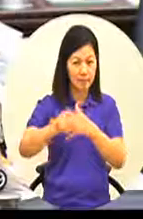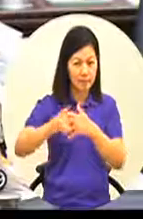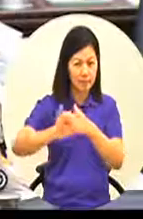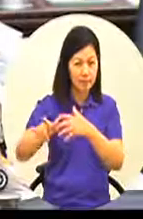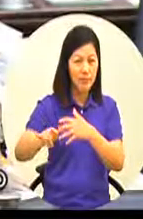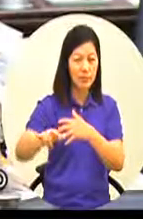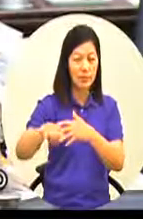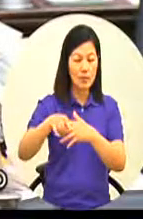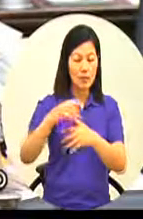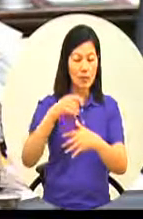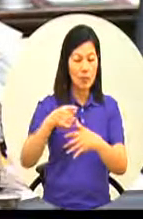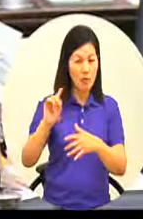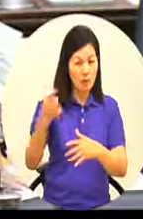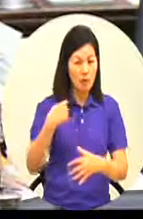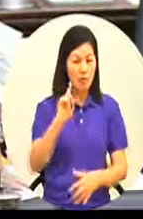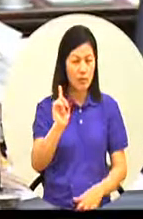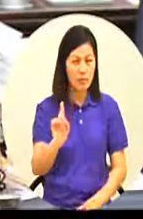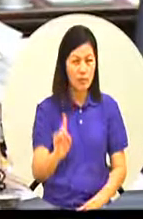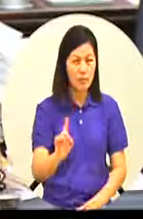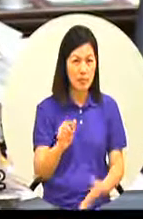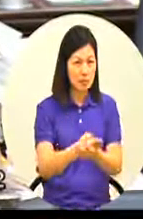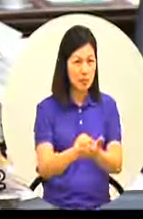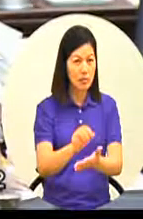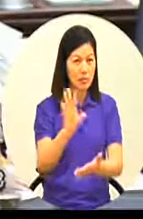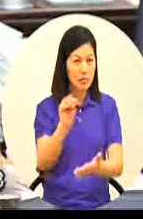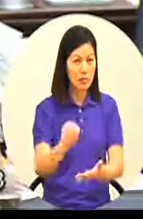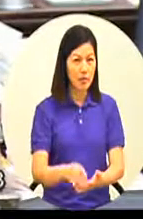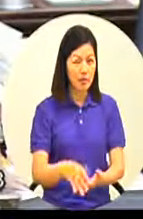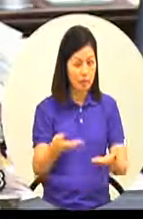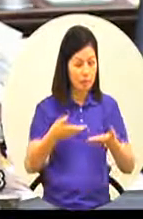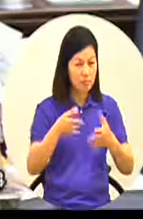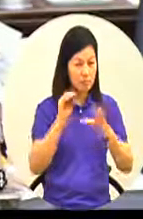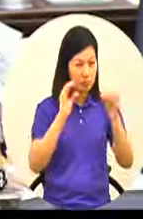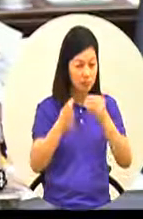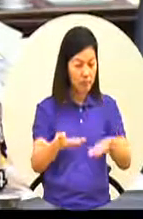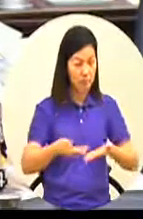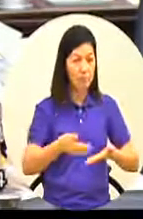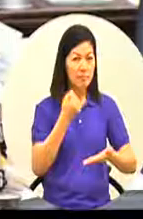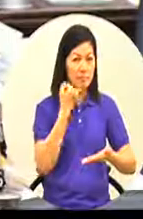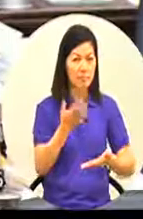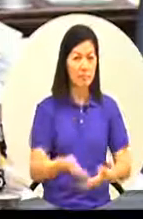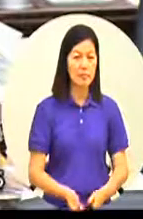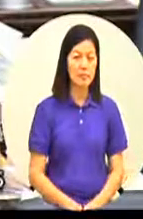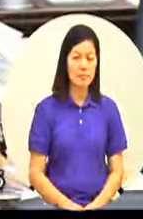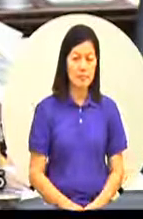国的原因是什么？应该也都有嘛？那个可不可以提供给我们？好，谢谢处长。